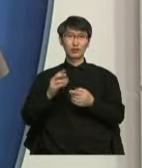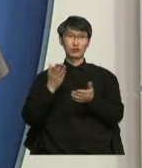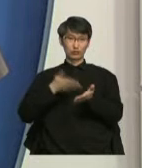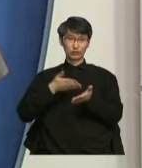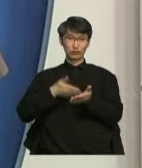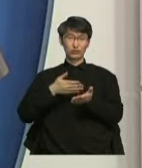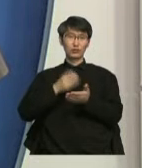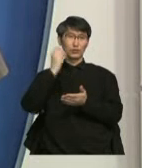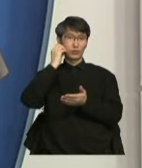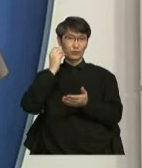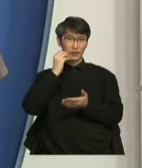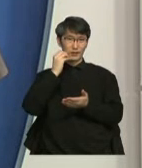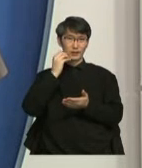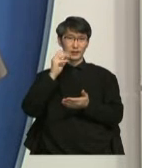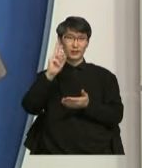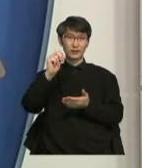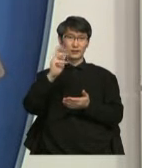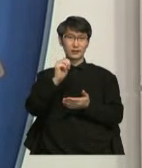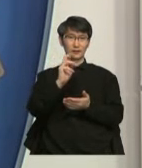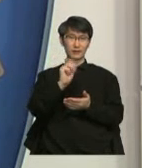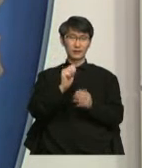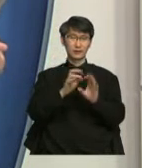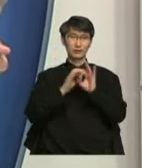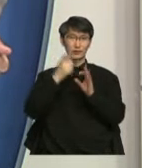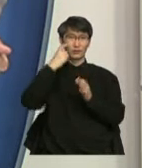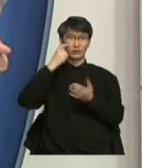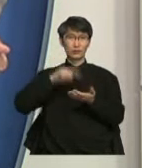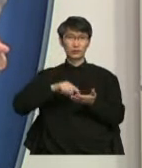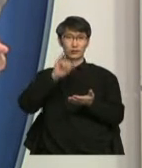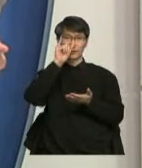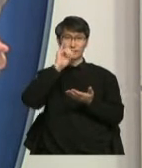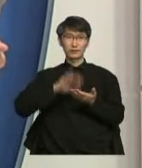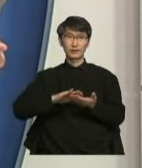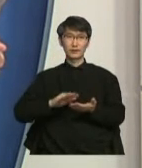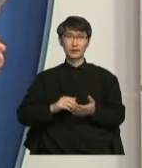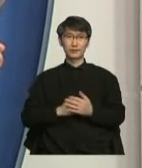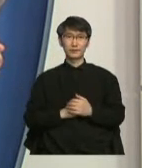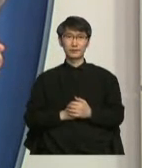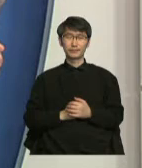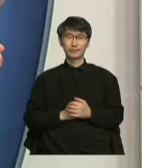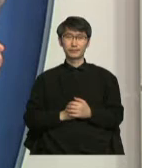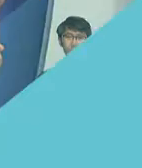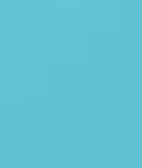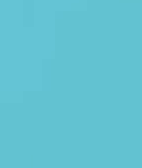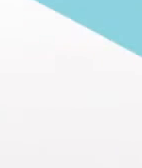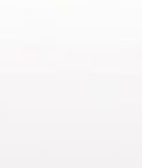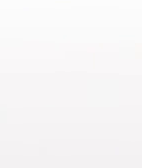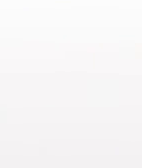서울미래유산 홈페이지와 SNS에서 볼 수 있습니다. 지금까지 클릭 키워드였습니다.